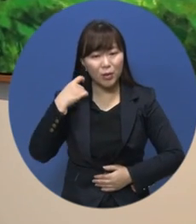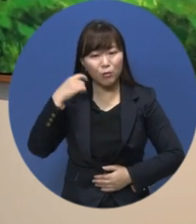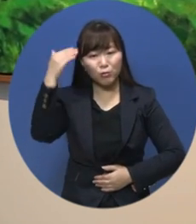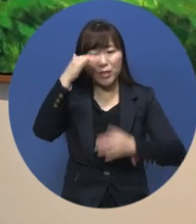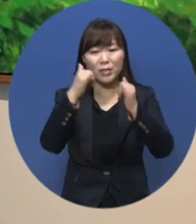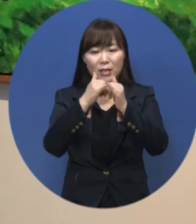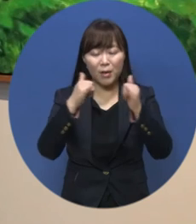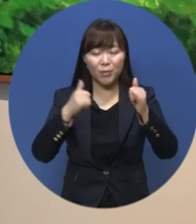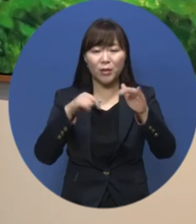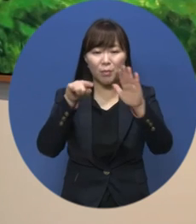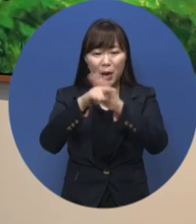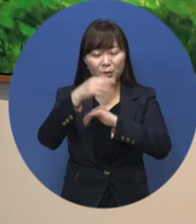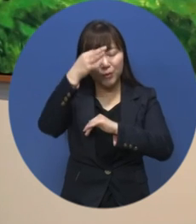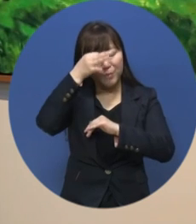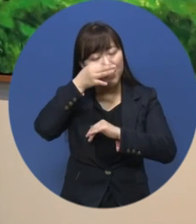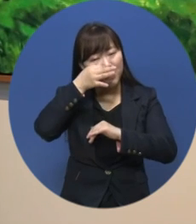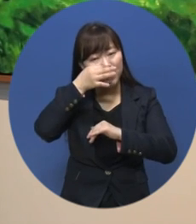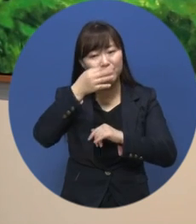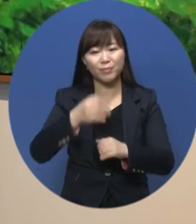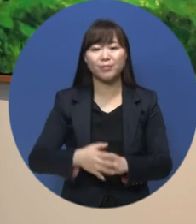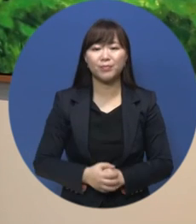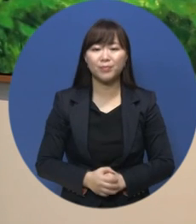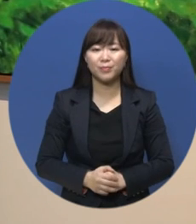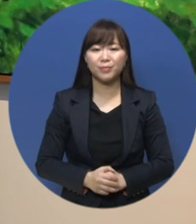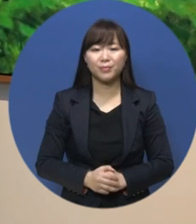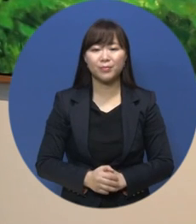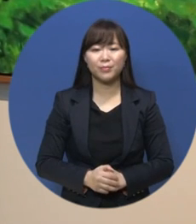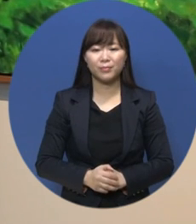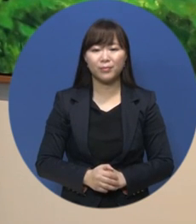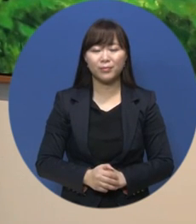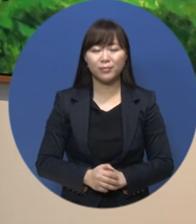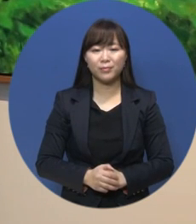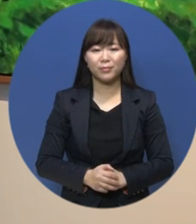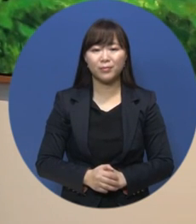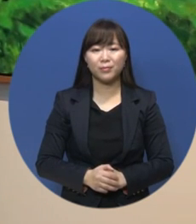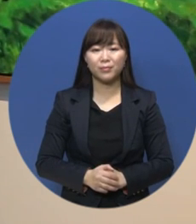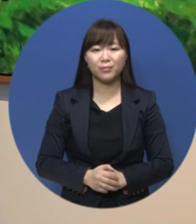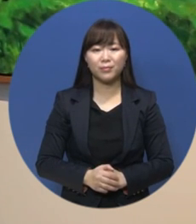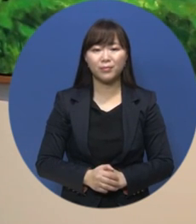관람객들의 발걸음을 멈추게 하고 있습니다. 복지TV 뉴스 이소영입니다.